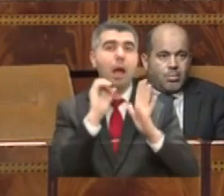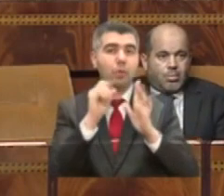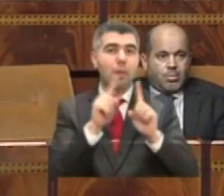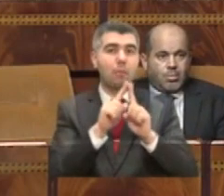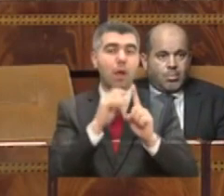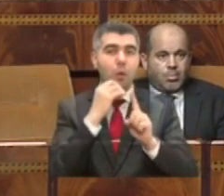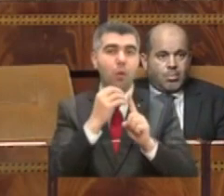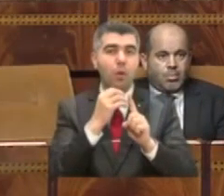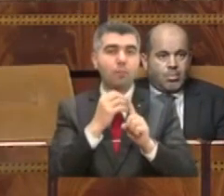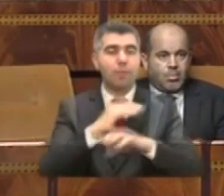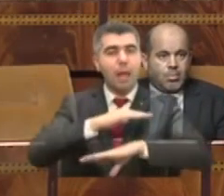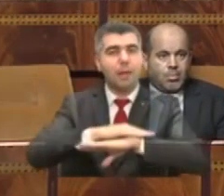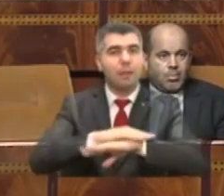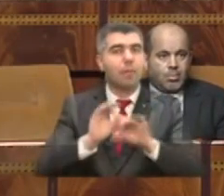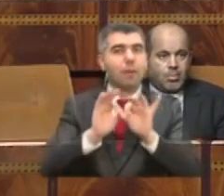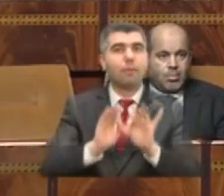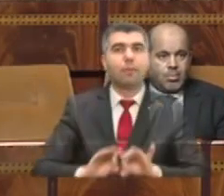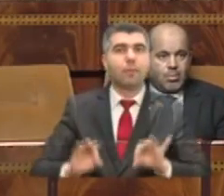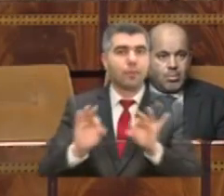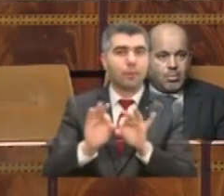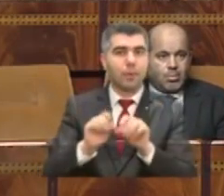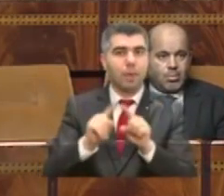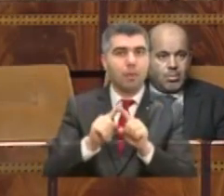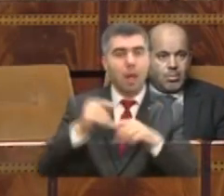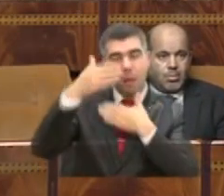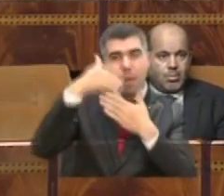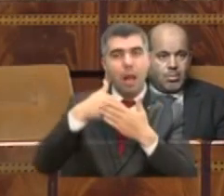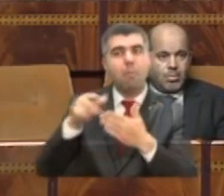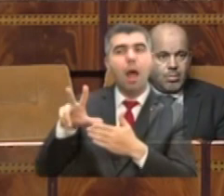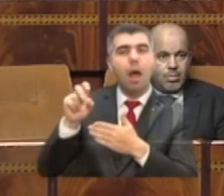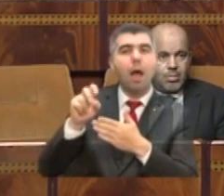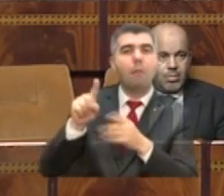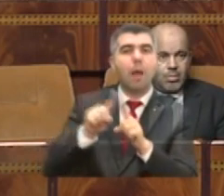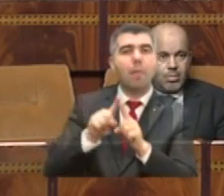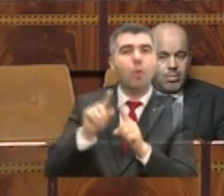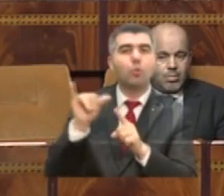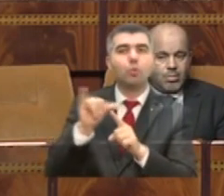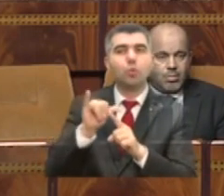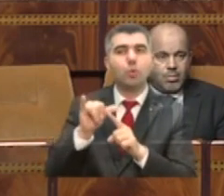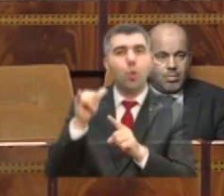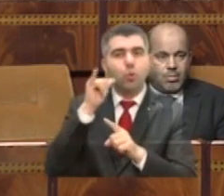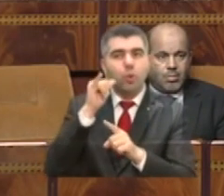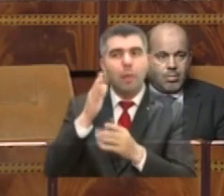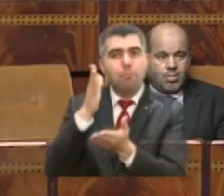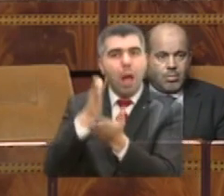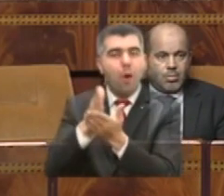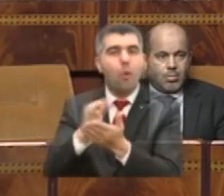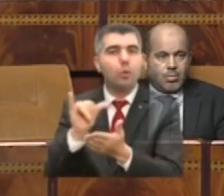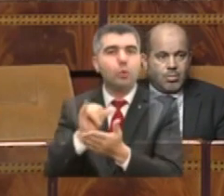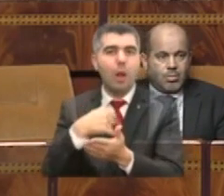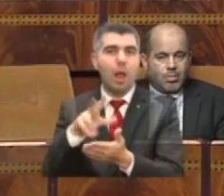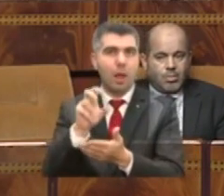فيه. أما أن يصف الناس بالاغتيالات فالمغاربة عارفين شكون تيغتال، لذلك فخص كل واحد يوزن الكلام ديالو ويعرف شنو يقول.